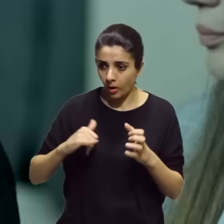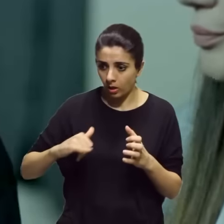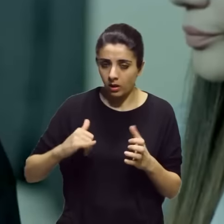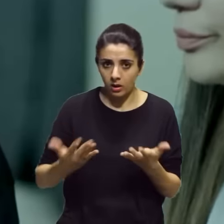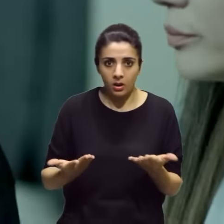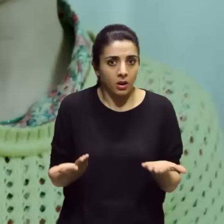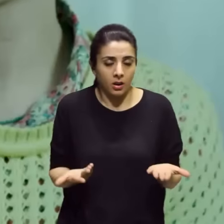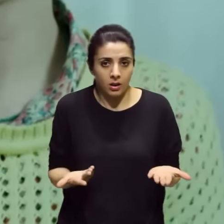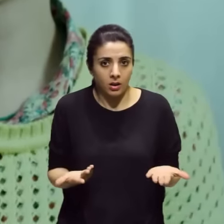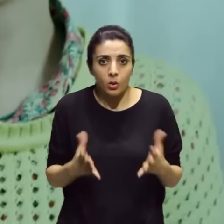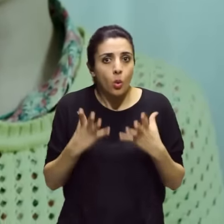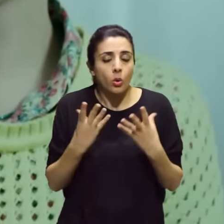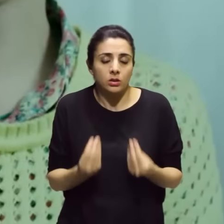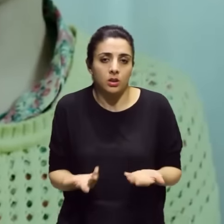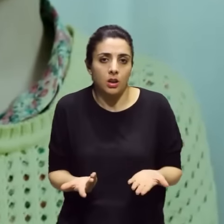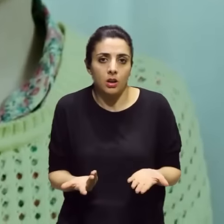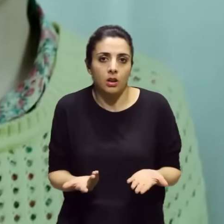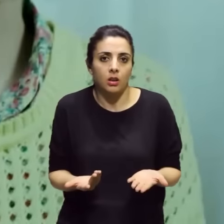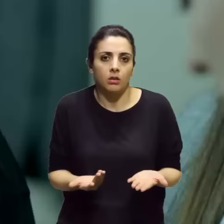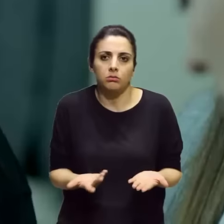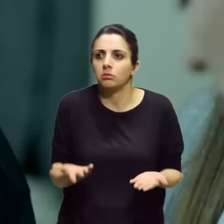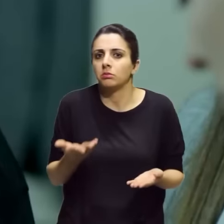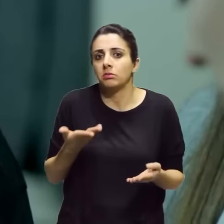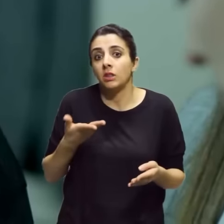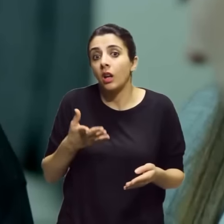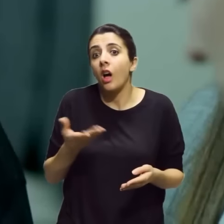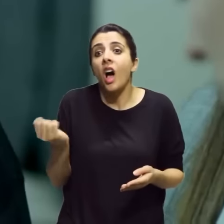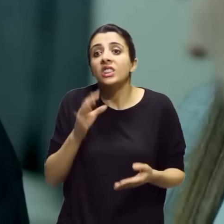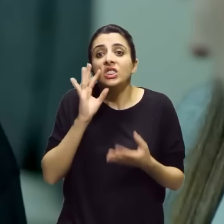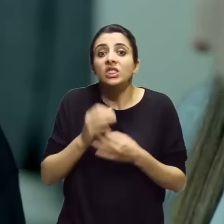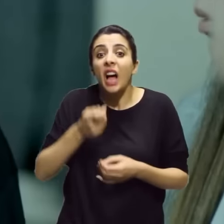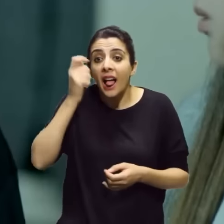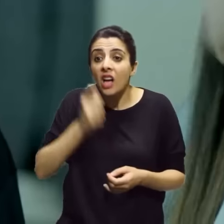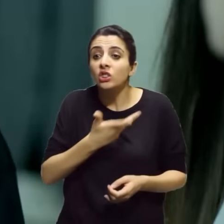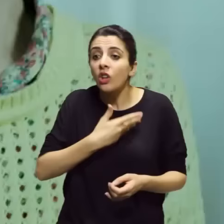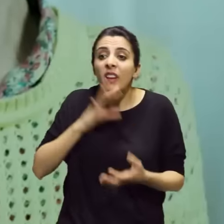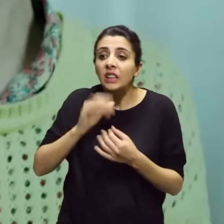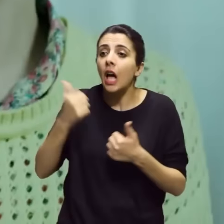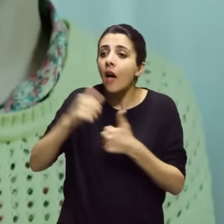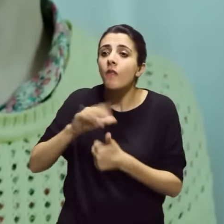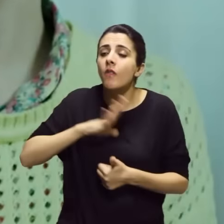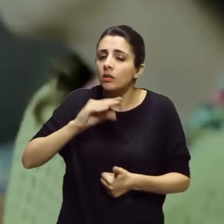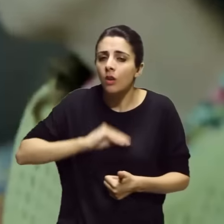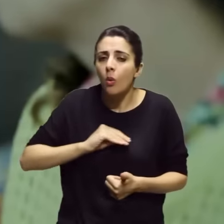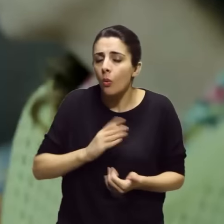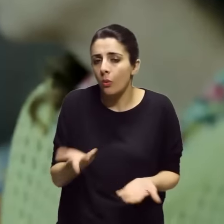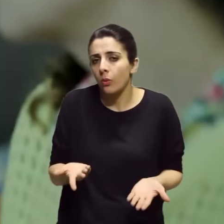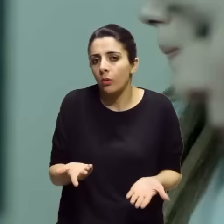günü. Ne olacakmış? Kaç kişi gerçekten sevdiği kişiyle evleniyor zannediyorsunuz siz? Reyhan'la Ayşen